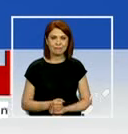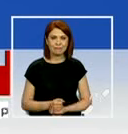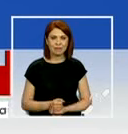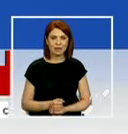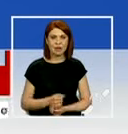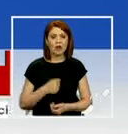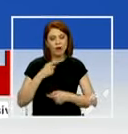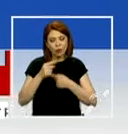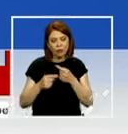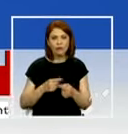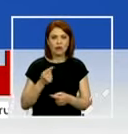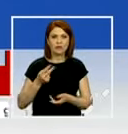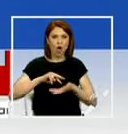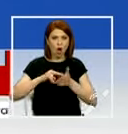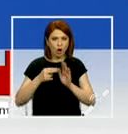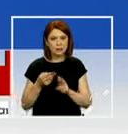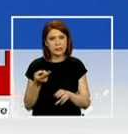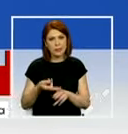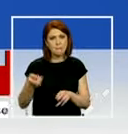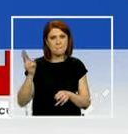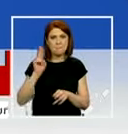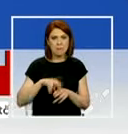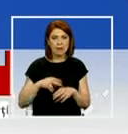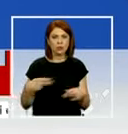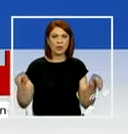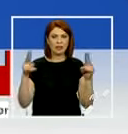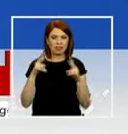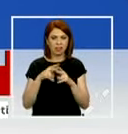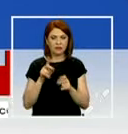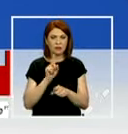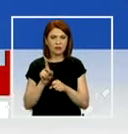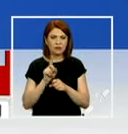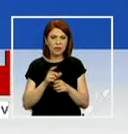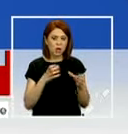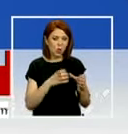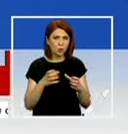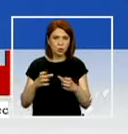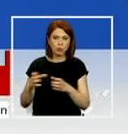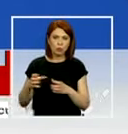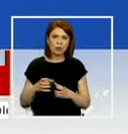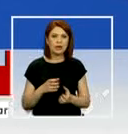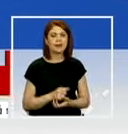vor fi organizate mai multe întâlniri în diverse formate.